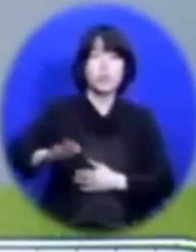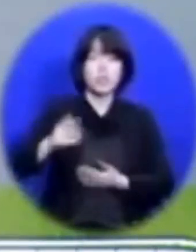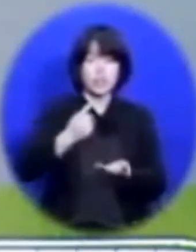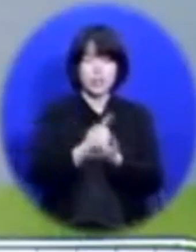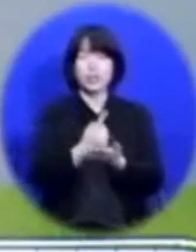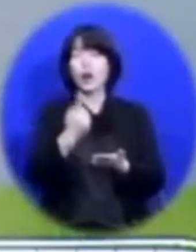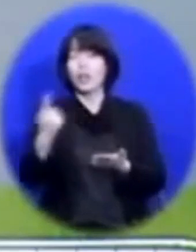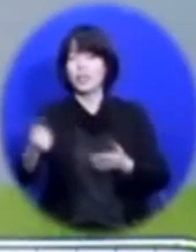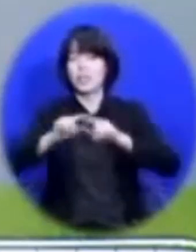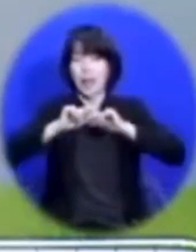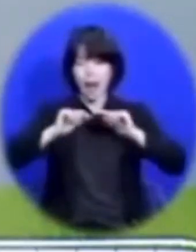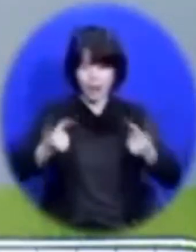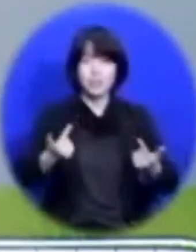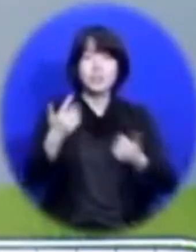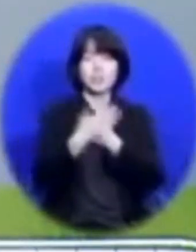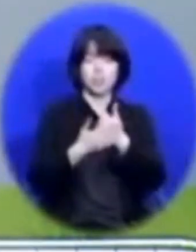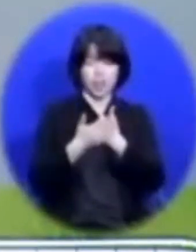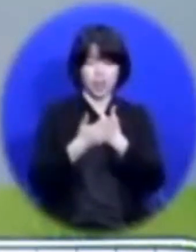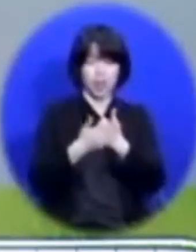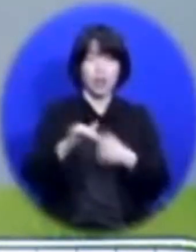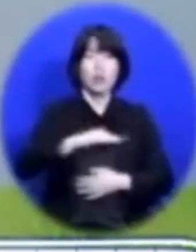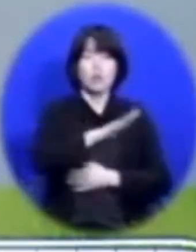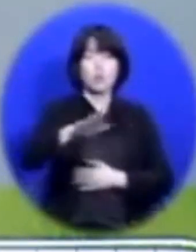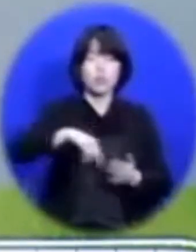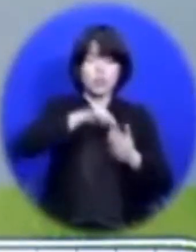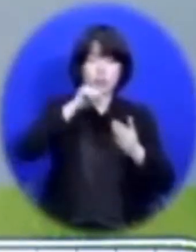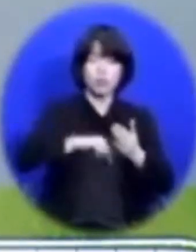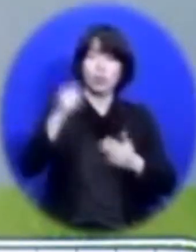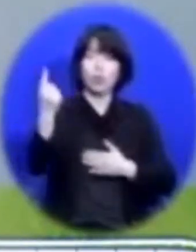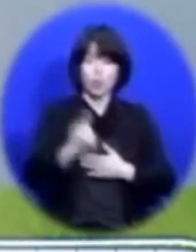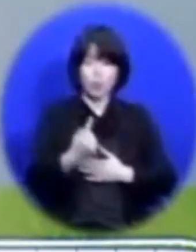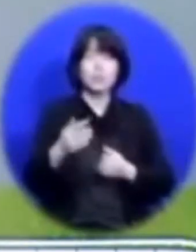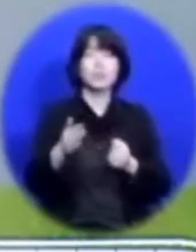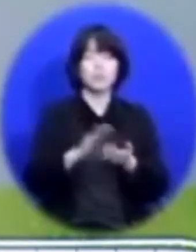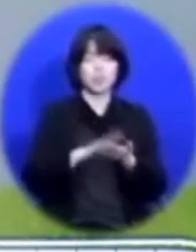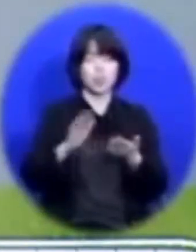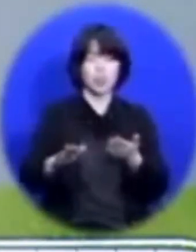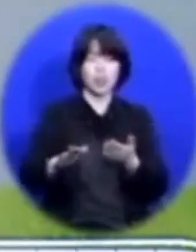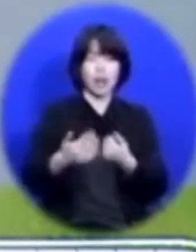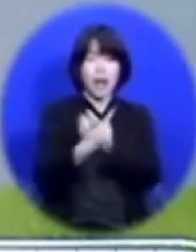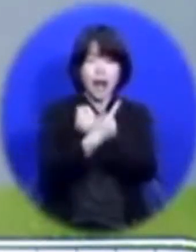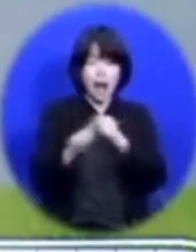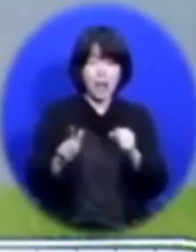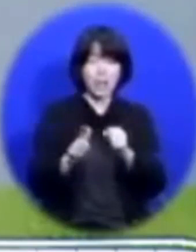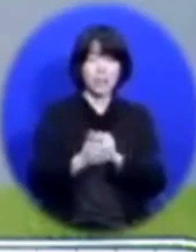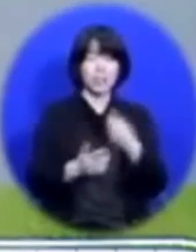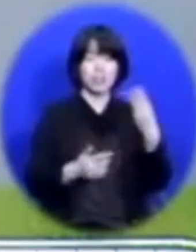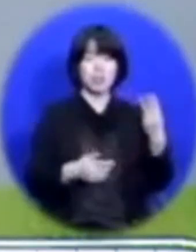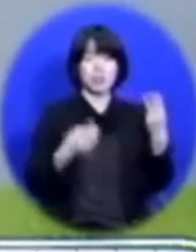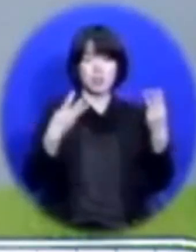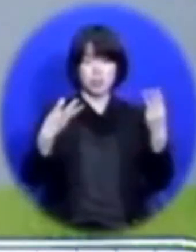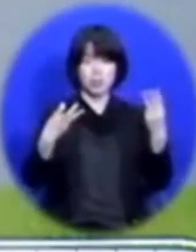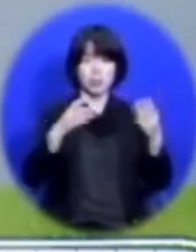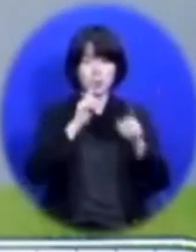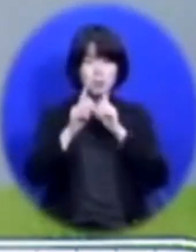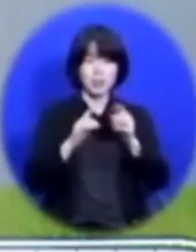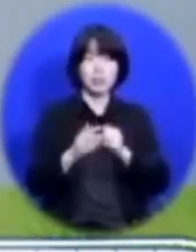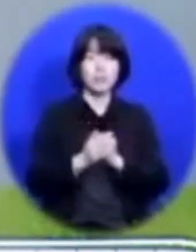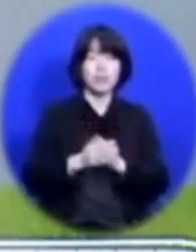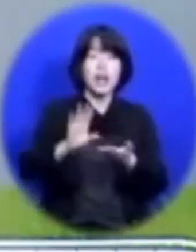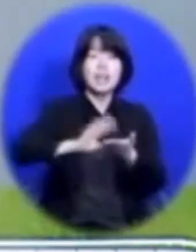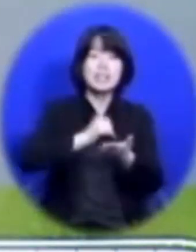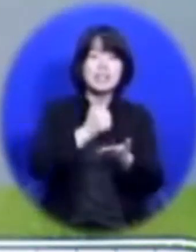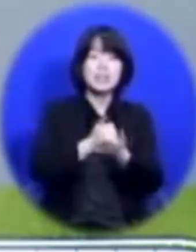는버리지않으시겠다는은혜가 우리가운데임했습니다. 갈라디아서3장